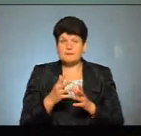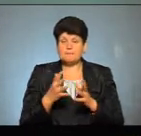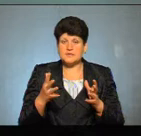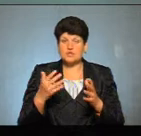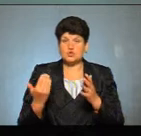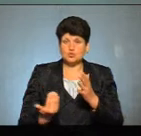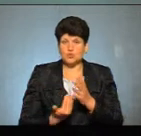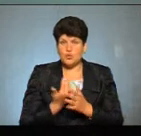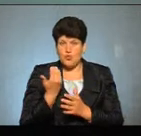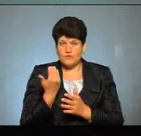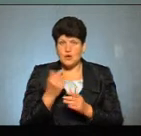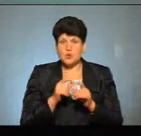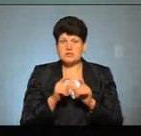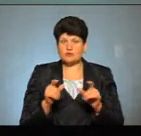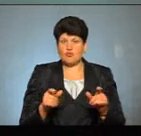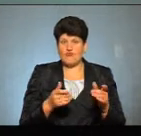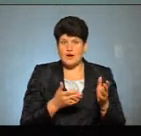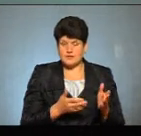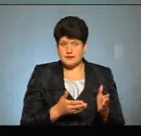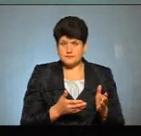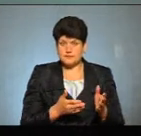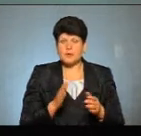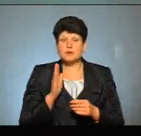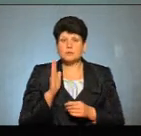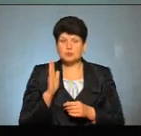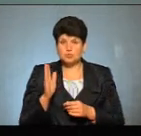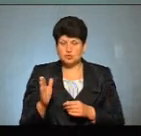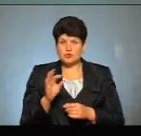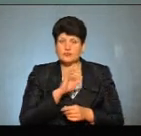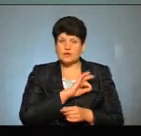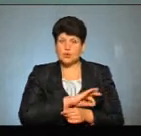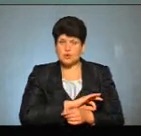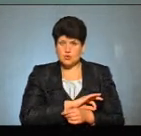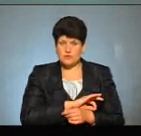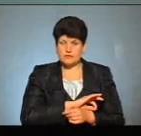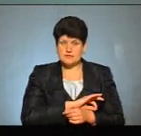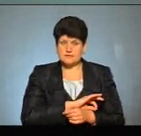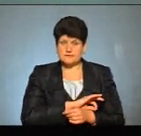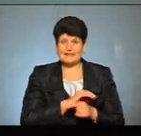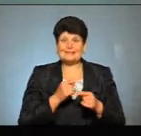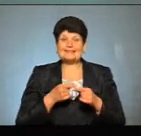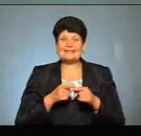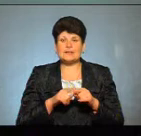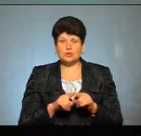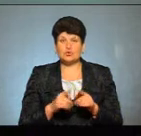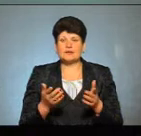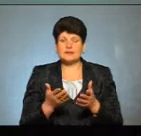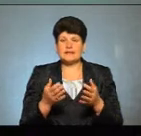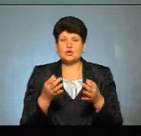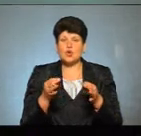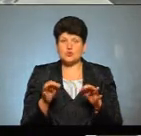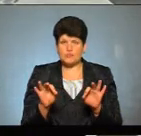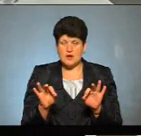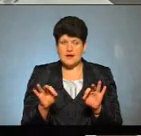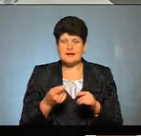новітнє устаткування. Будуть використовуватися технології, які дозволяють... Тобто